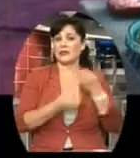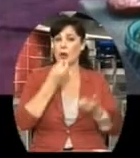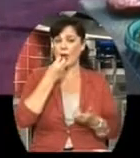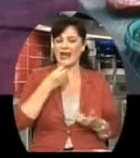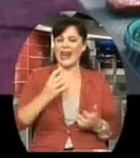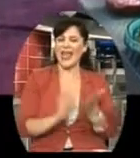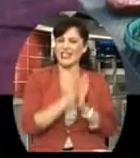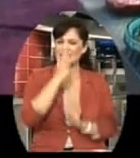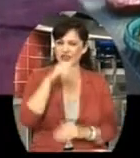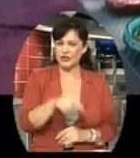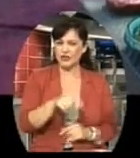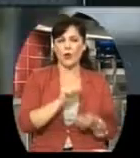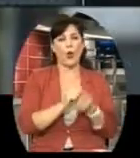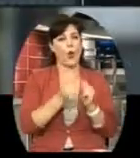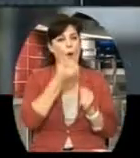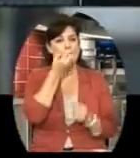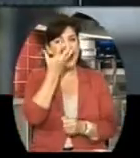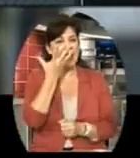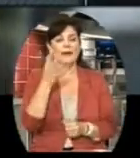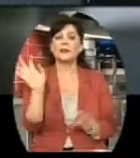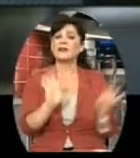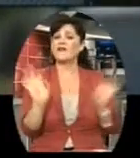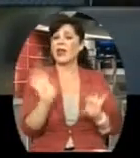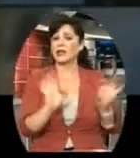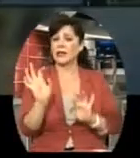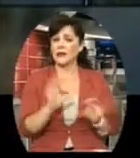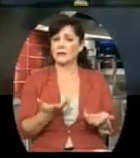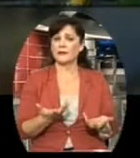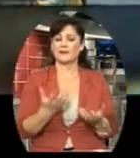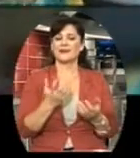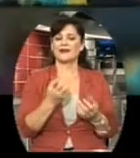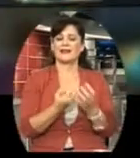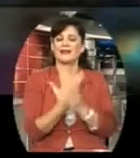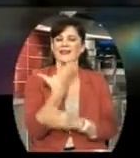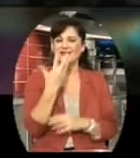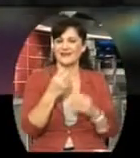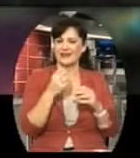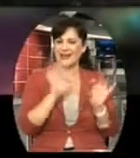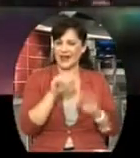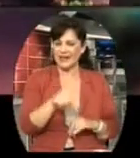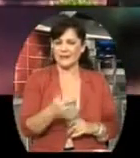מדורות, או פרחים, תבלינים, עדניות עם תבלינים לתה, ריהוט גן. לתת לך